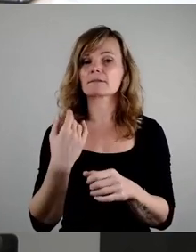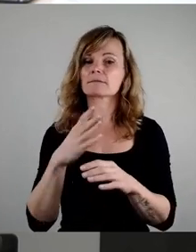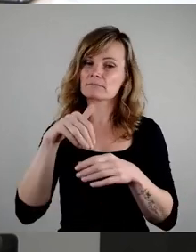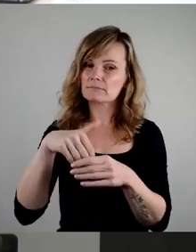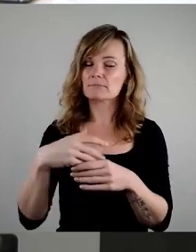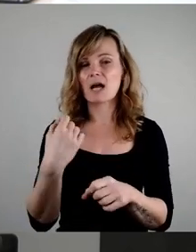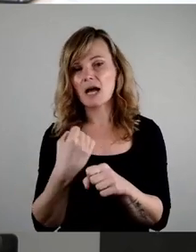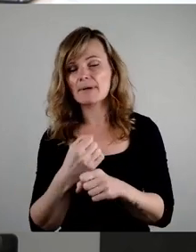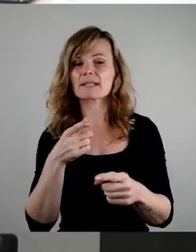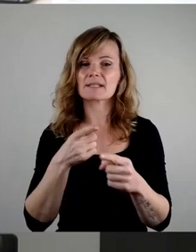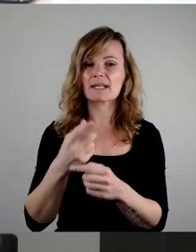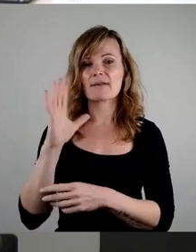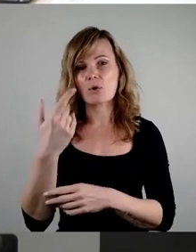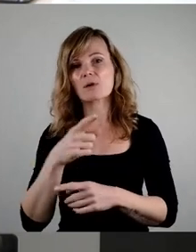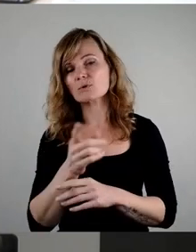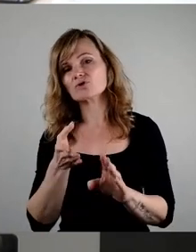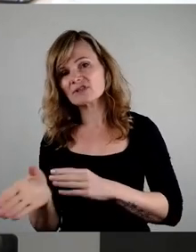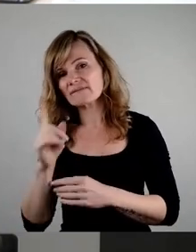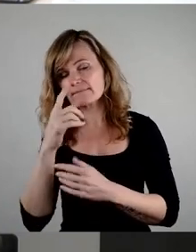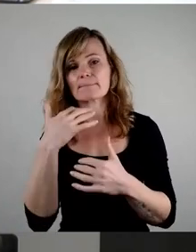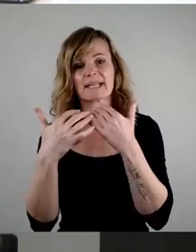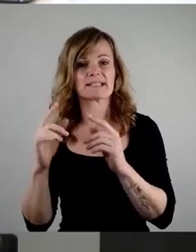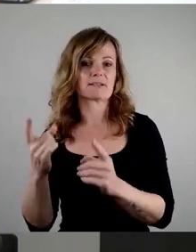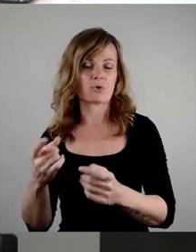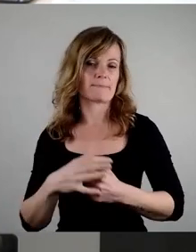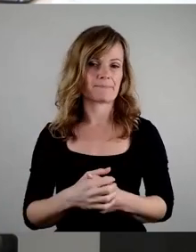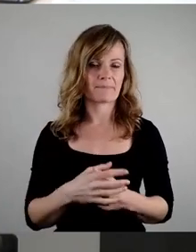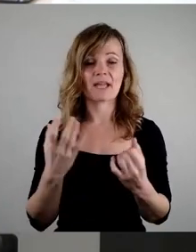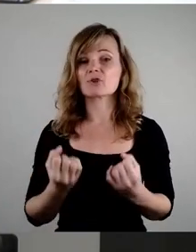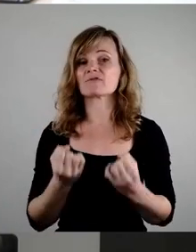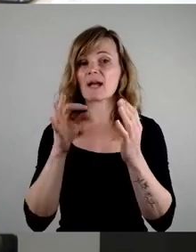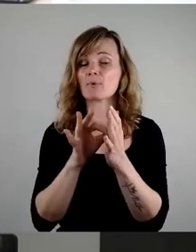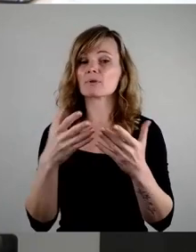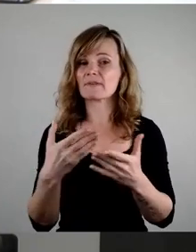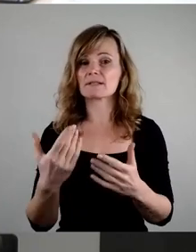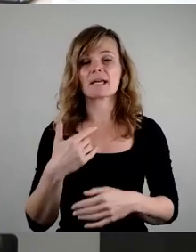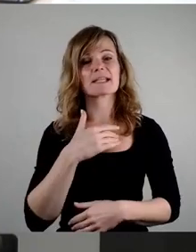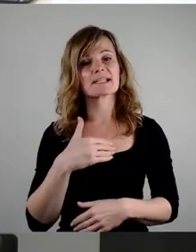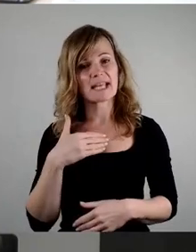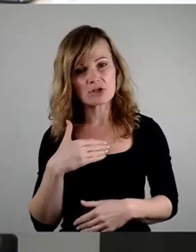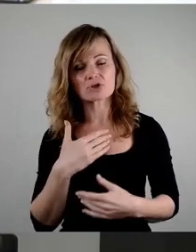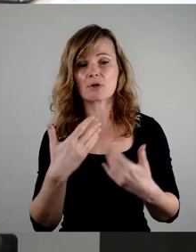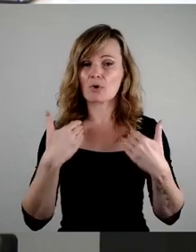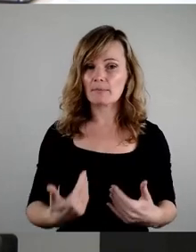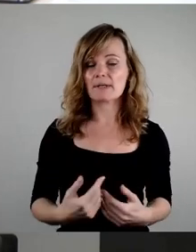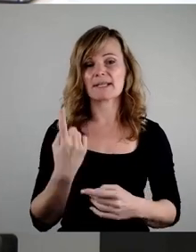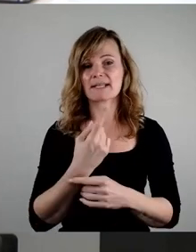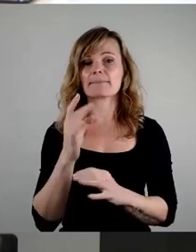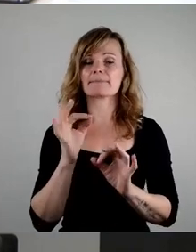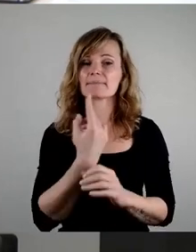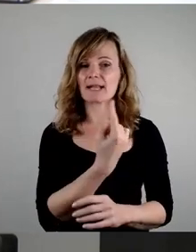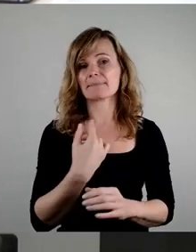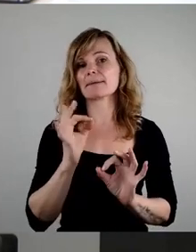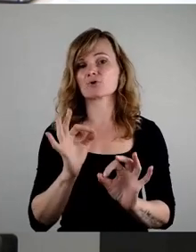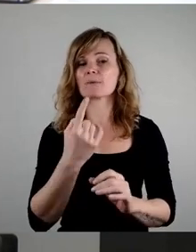Erfolge und Misserfolge berichten. Schwerpunkt sollte auf die körperliche und seelische Unversehrtheit und Selbstbestimmtheit über